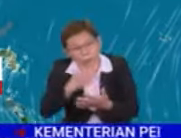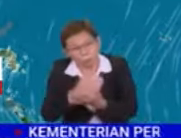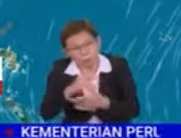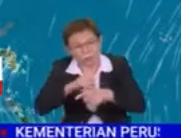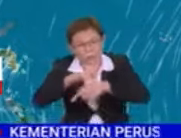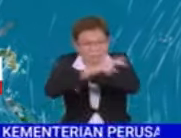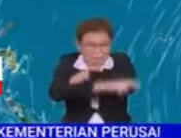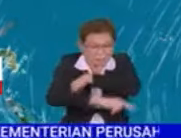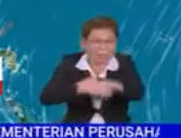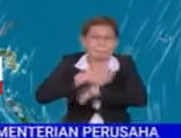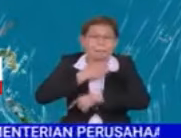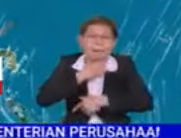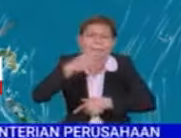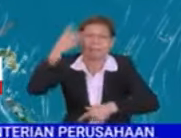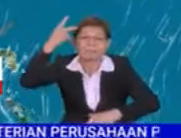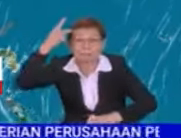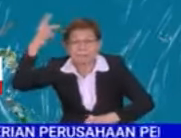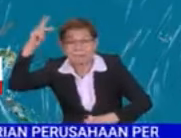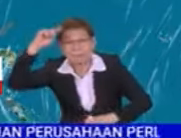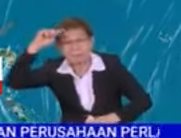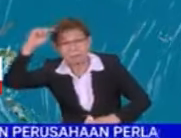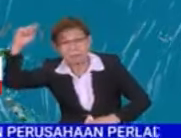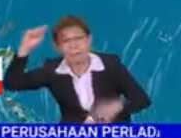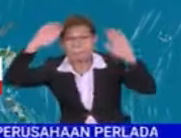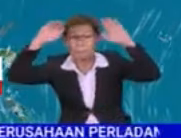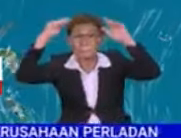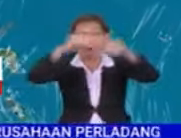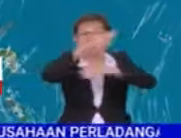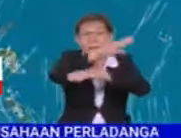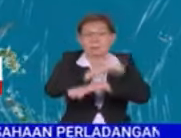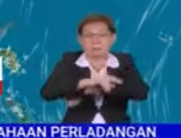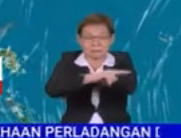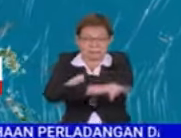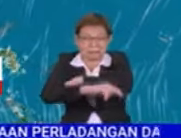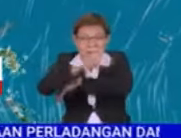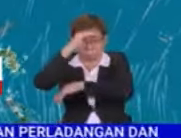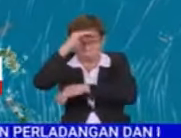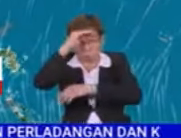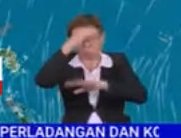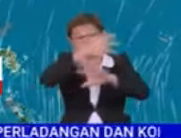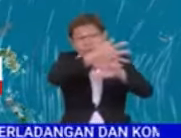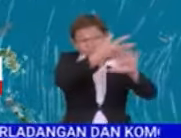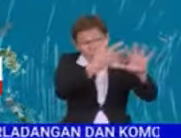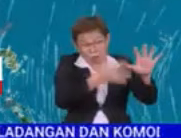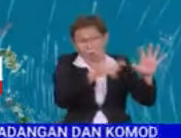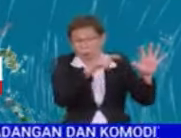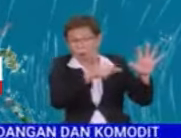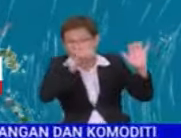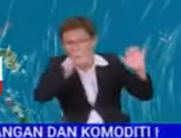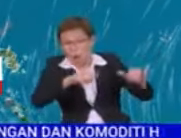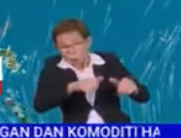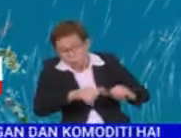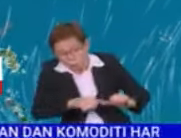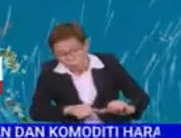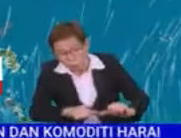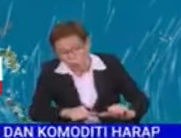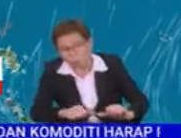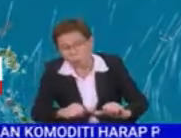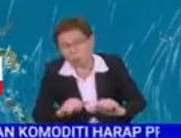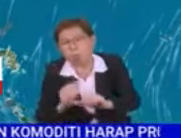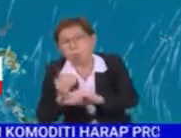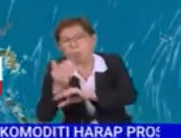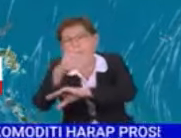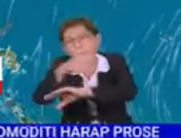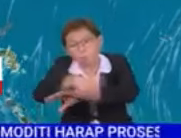di Negeri Perak, Kelantan, Terengganu, Pahang dan juga di Negeri Johor ini dijangkakan boleh berlarutan sehingga ke malam